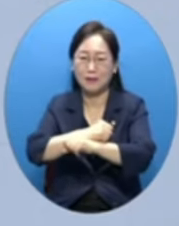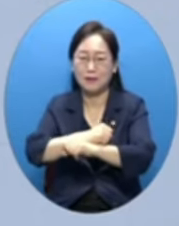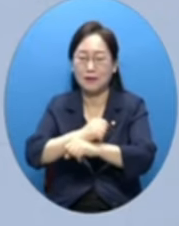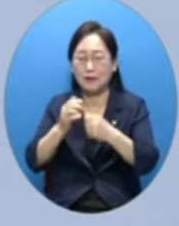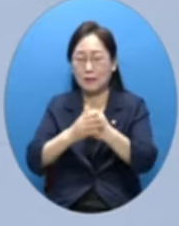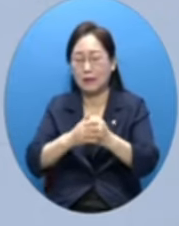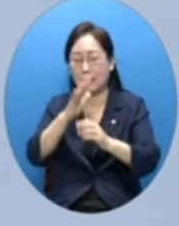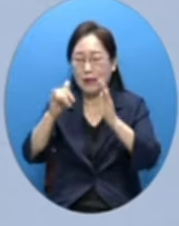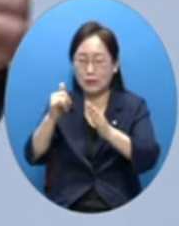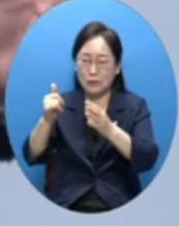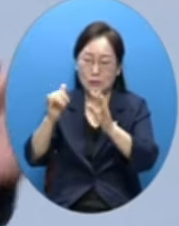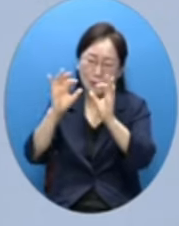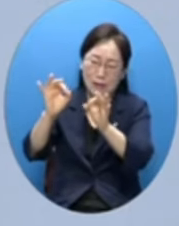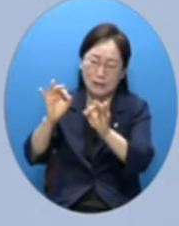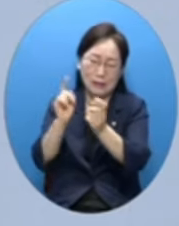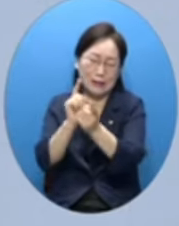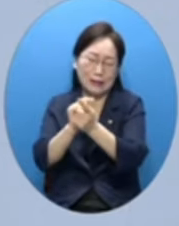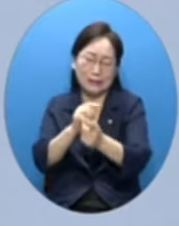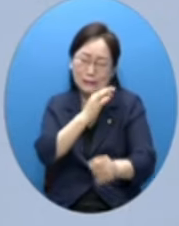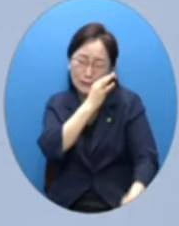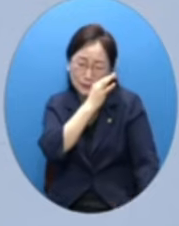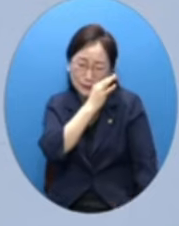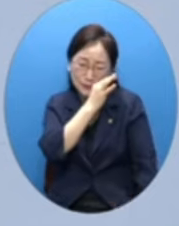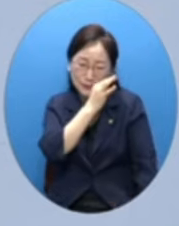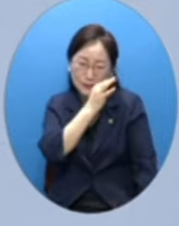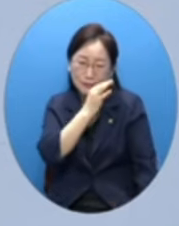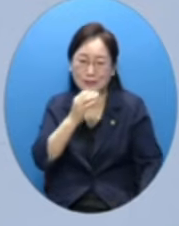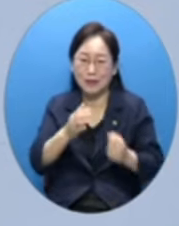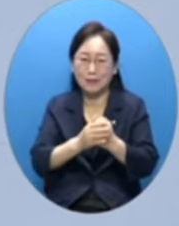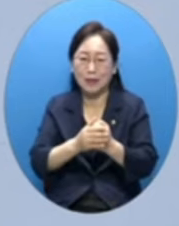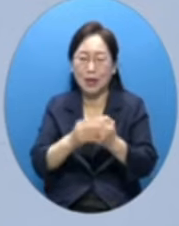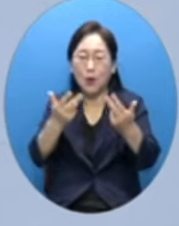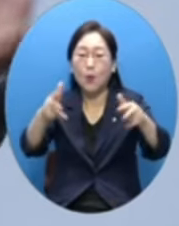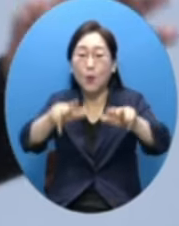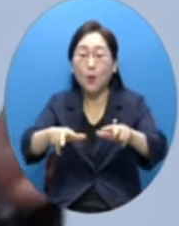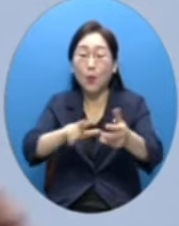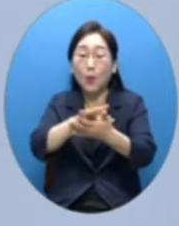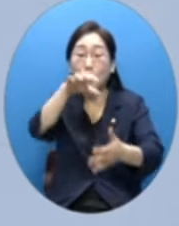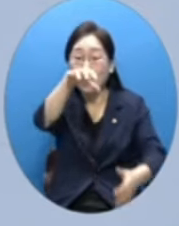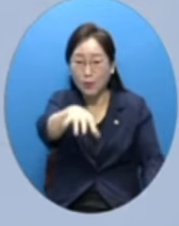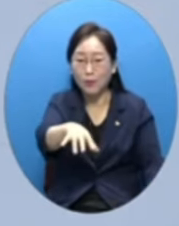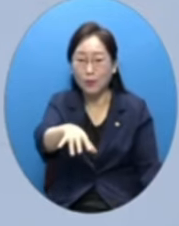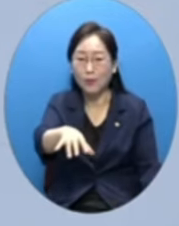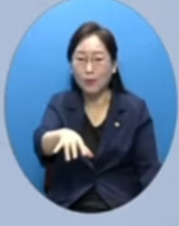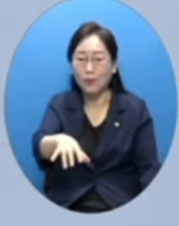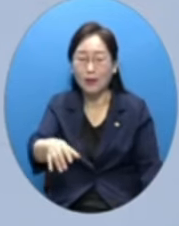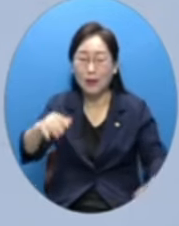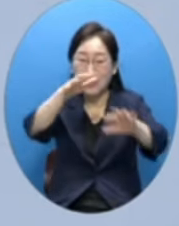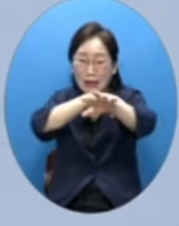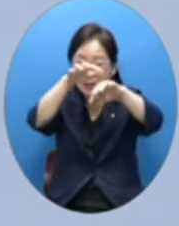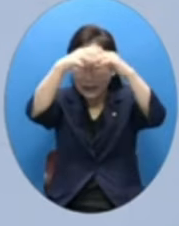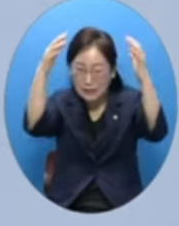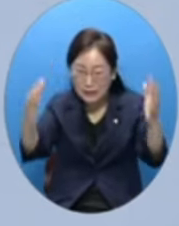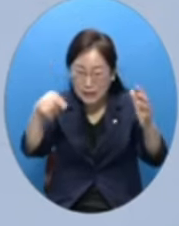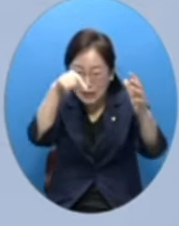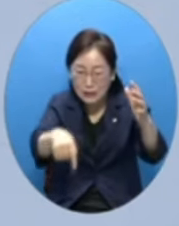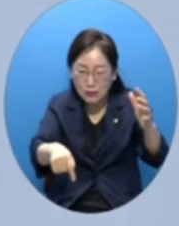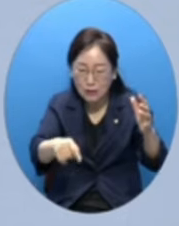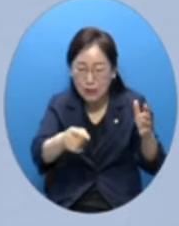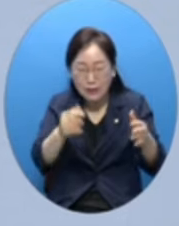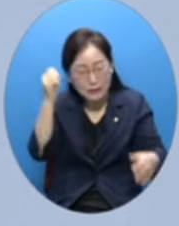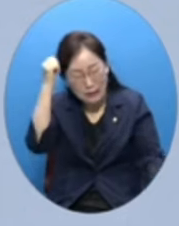복이 부끄럽다고 신주 공원에서 텐트 안에서 노숙을 하고